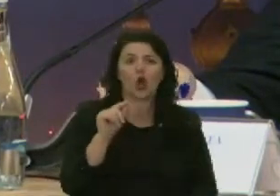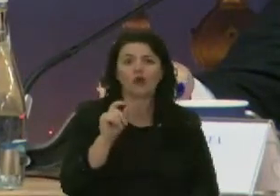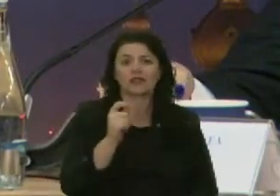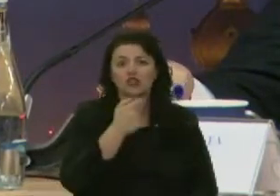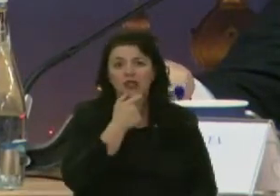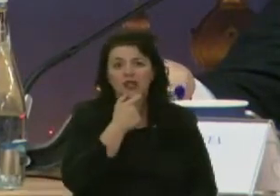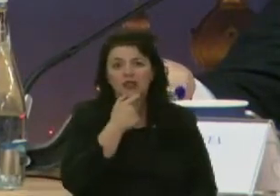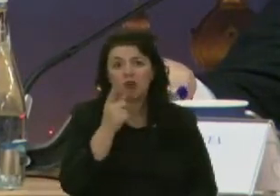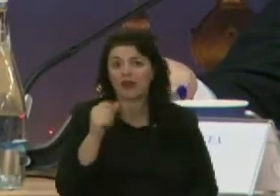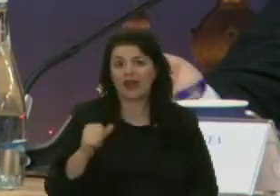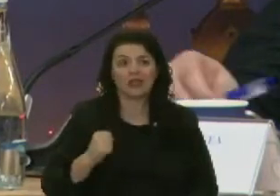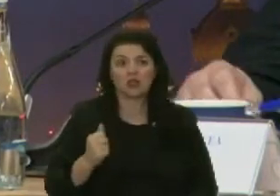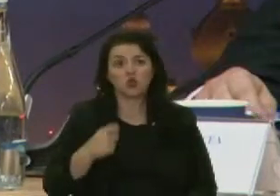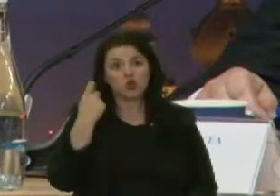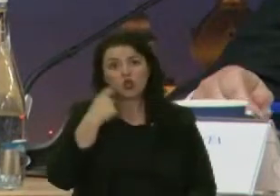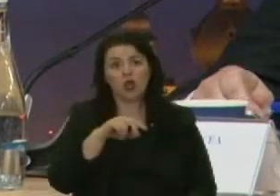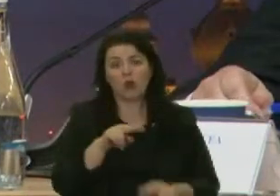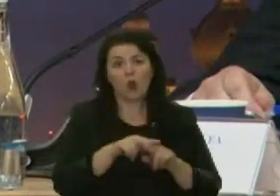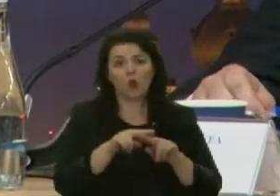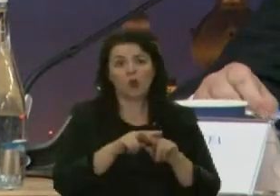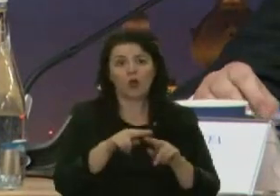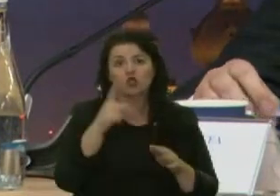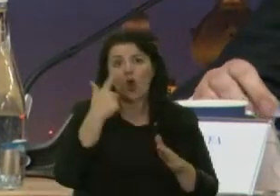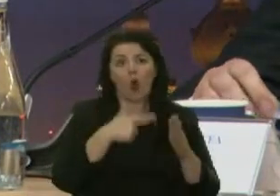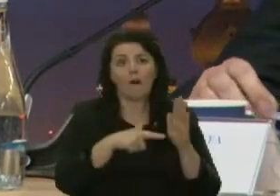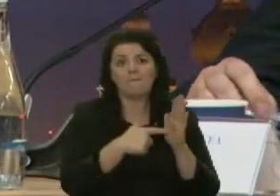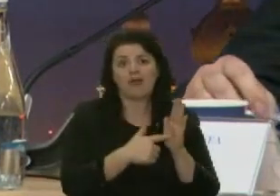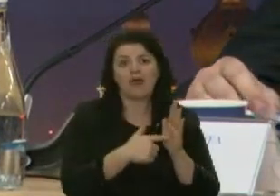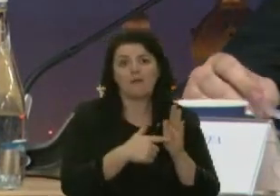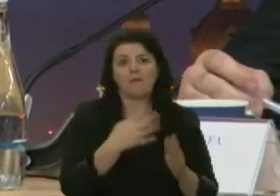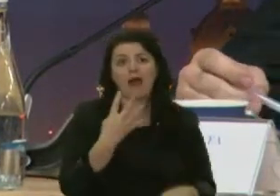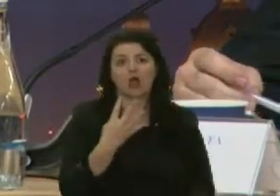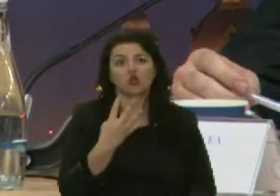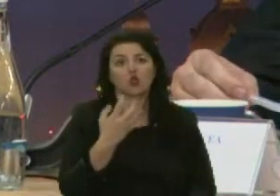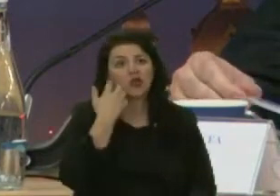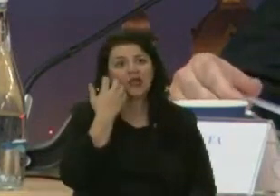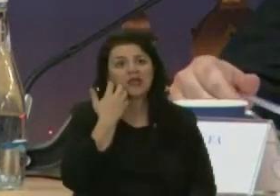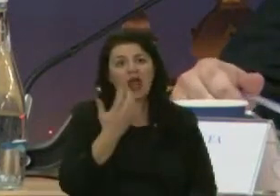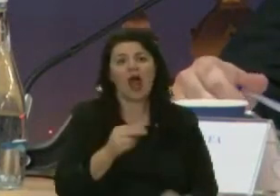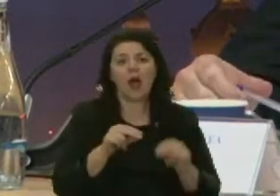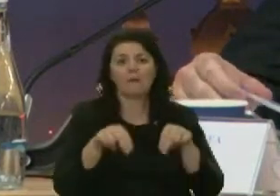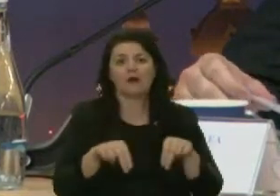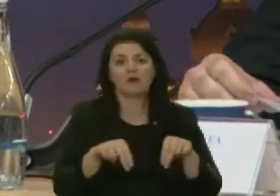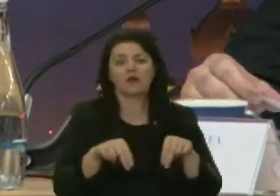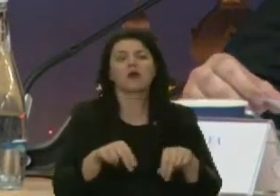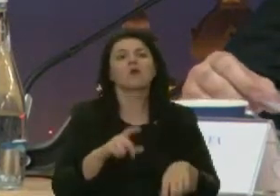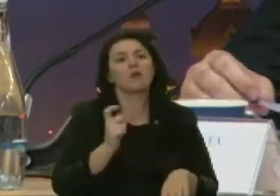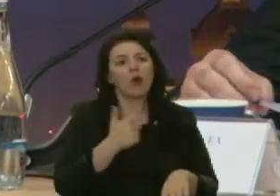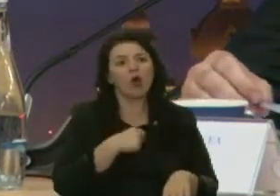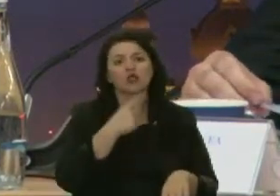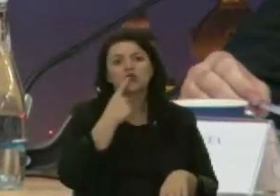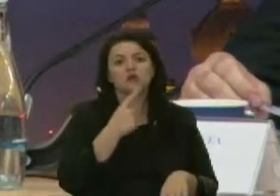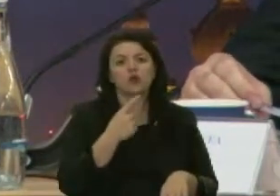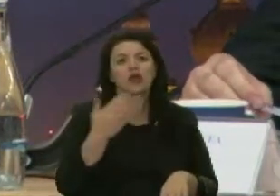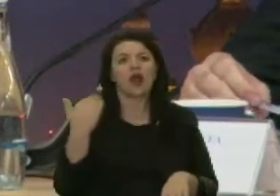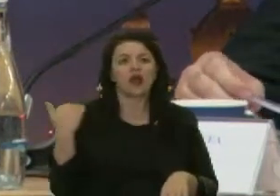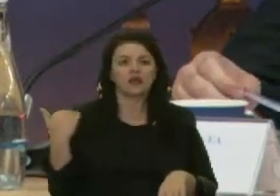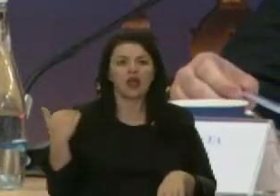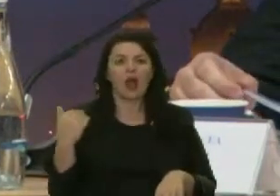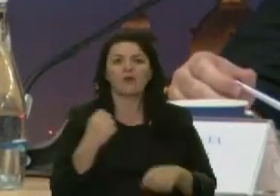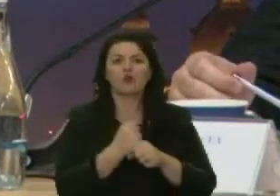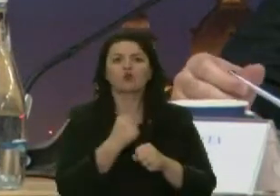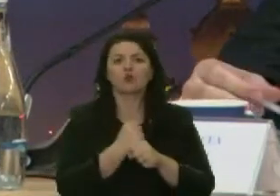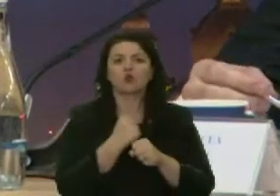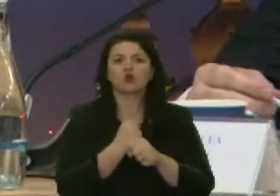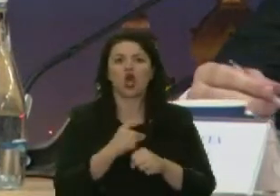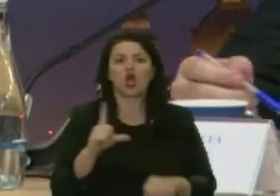sunteți mai tânăr și nu știți cum a arăta acest oraș în anul 2004 când am venit în primărie vă pot spune alții cum arăta orașul și am muncit 20 de